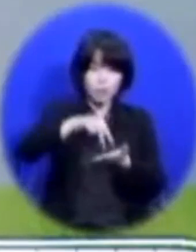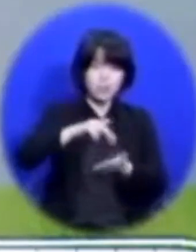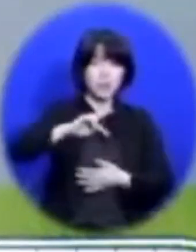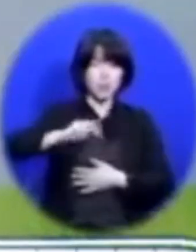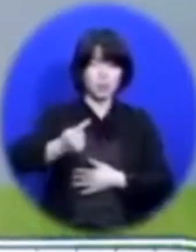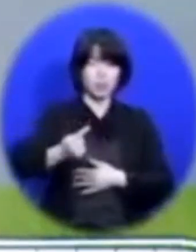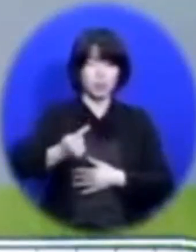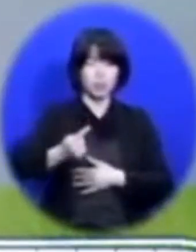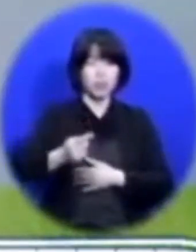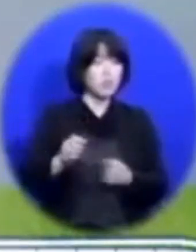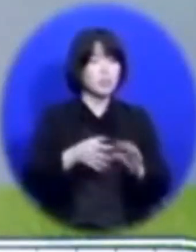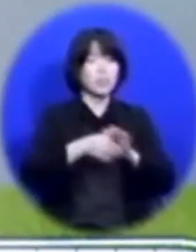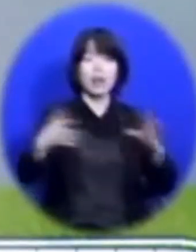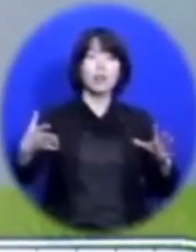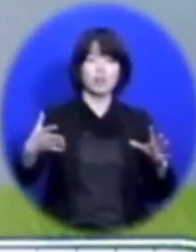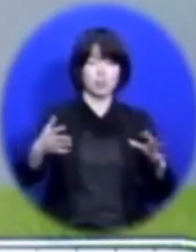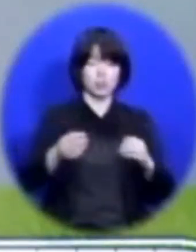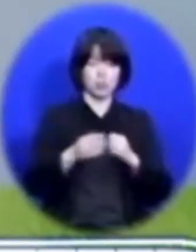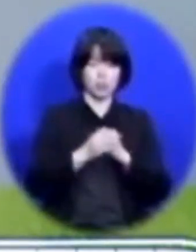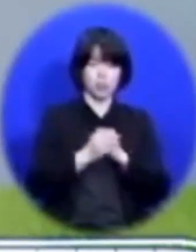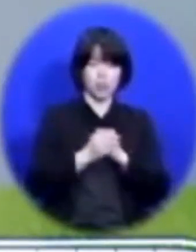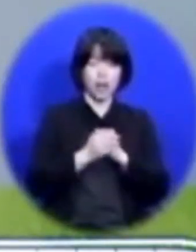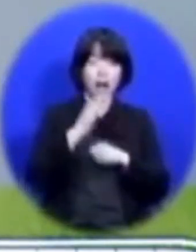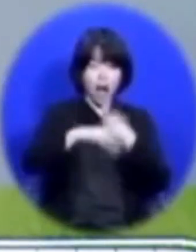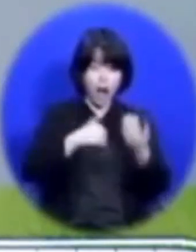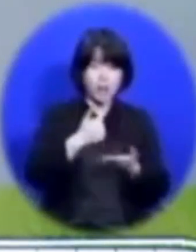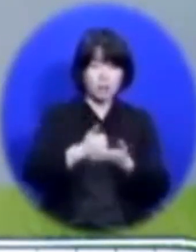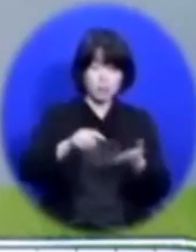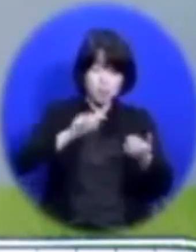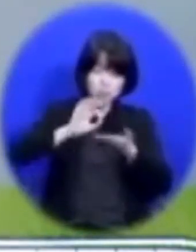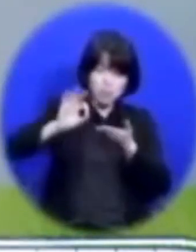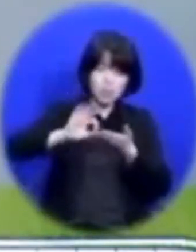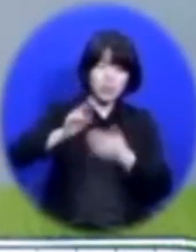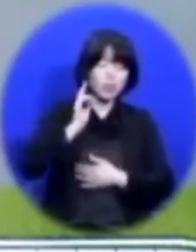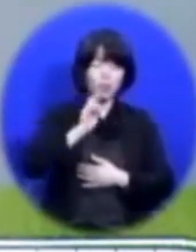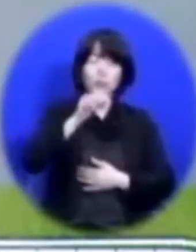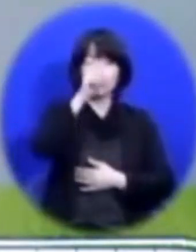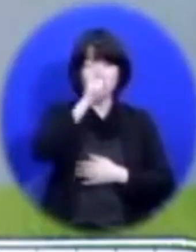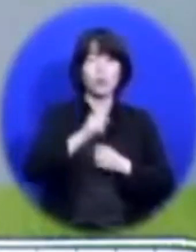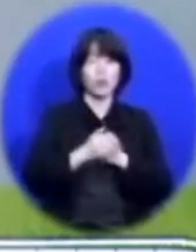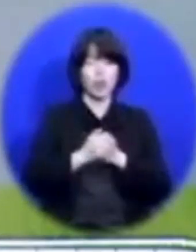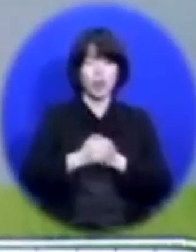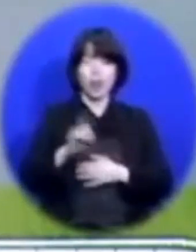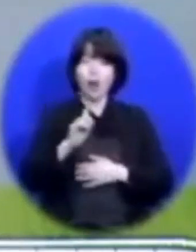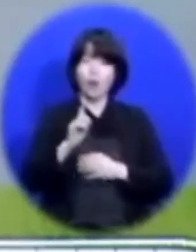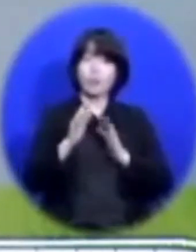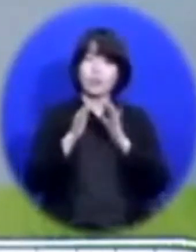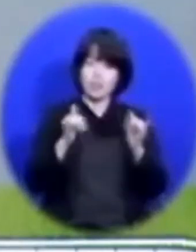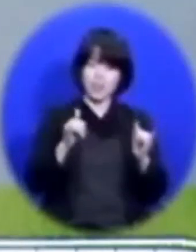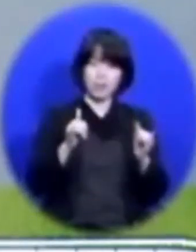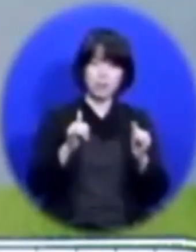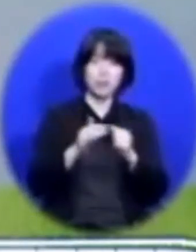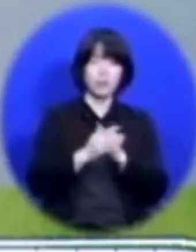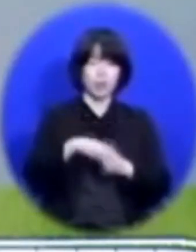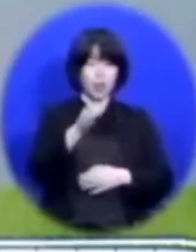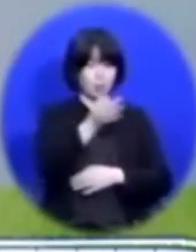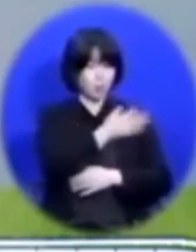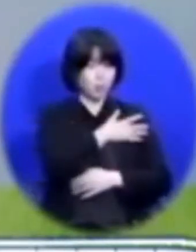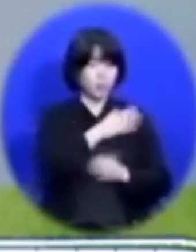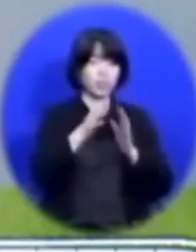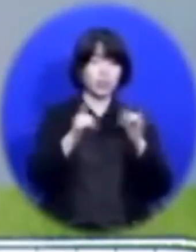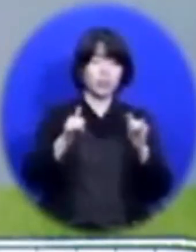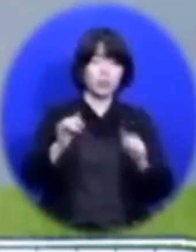상황이어떻든상관없습니다.사도바울은 하나님께서쓰시기에는너무나훌륭한사람이었습니다.부유하게 사는법은